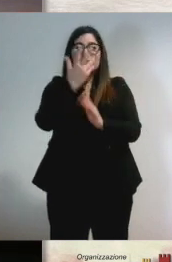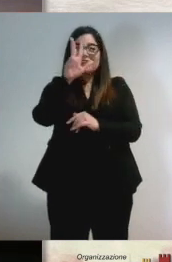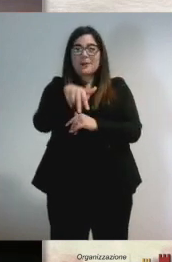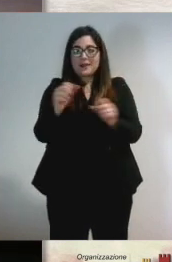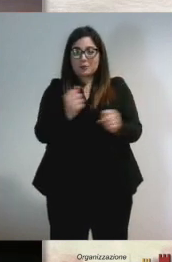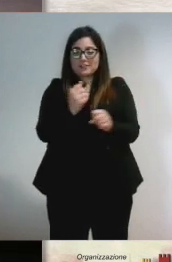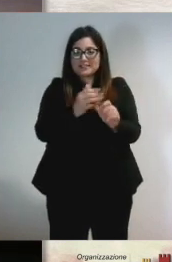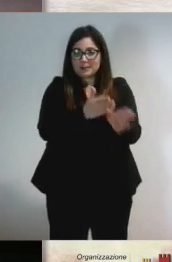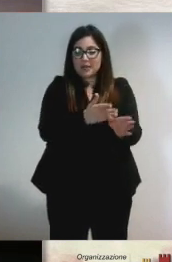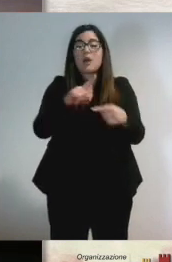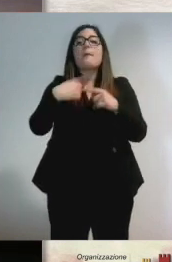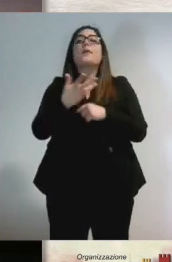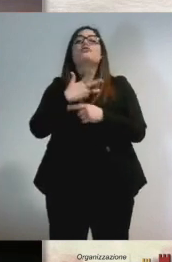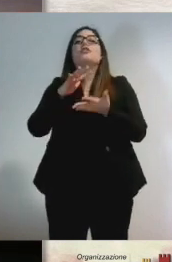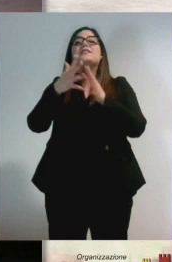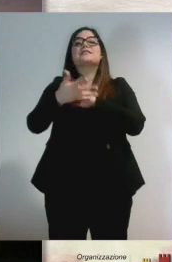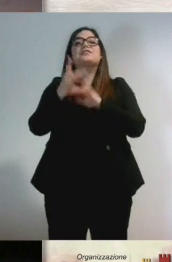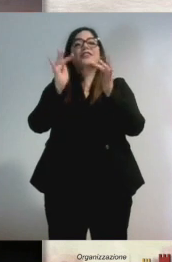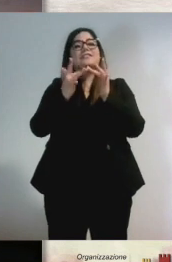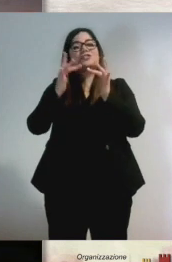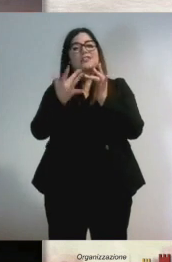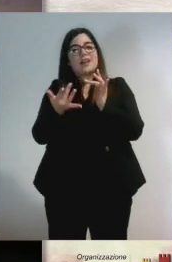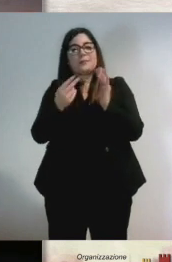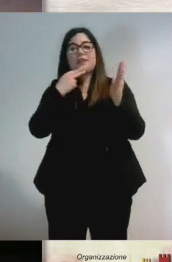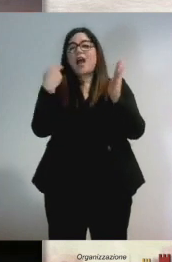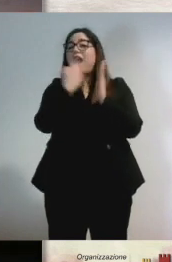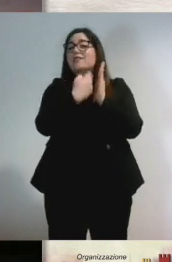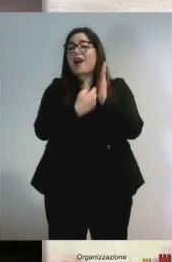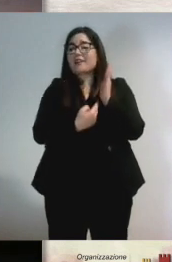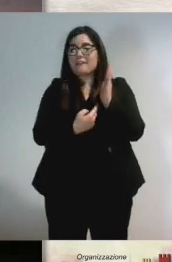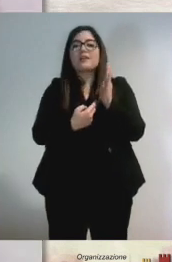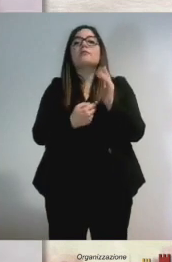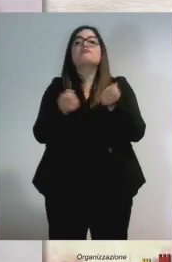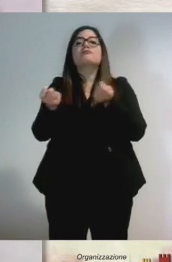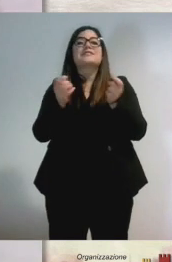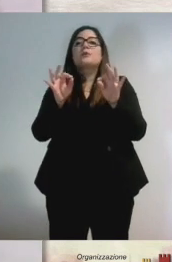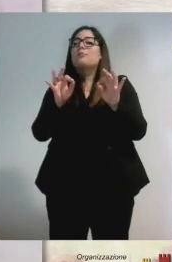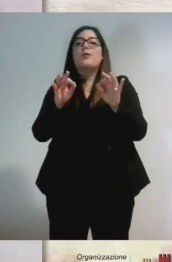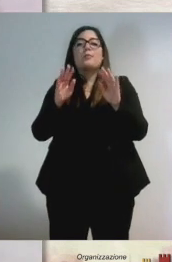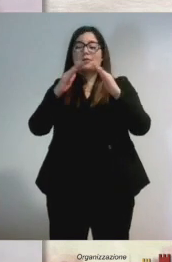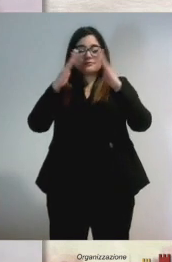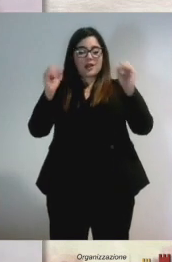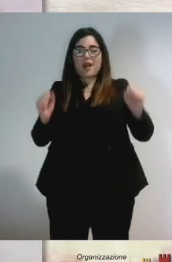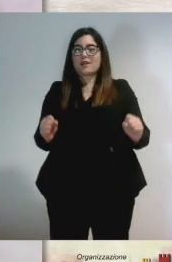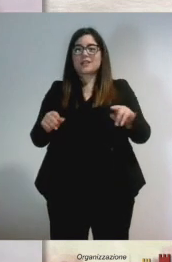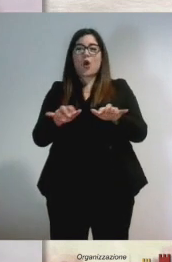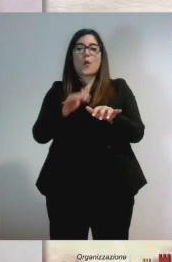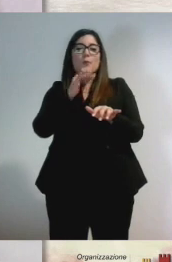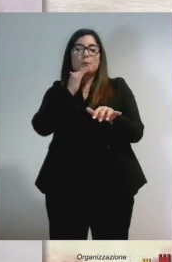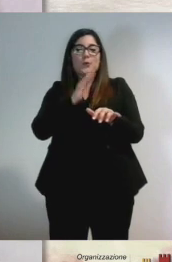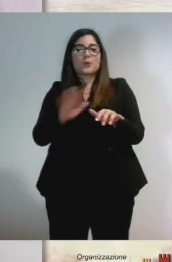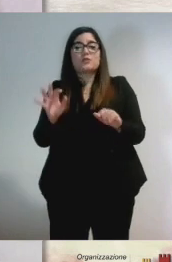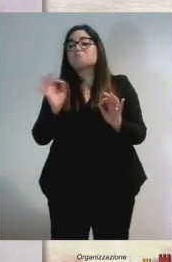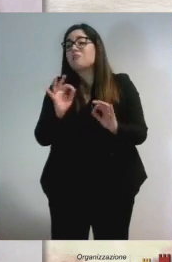digitale l'anagrafe gestita direttamente da casa da un computer dall'azienda da